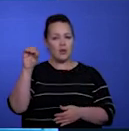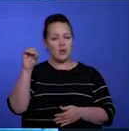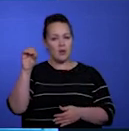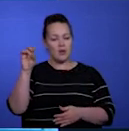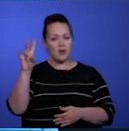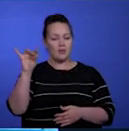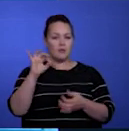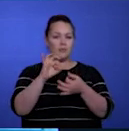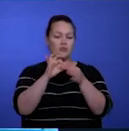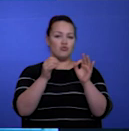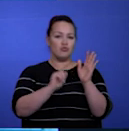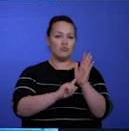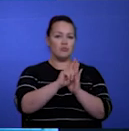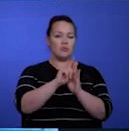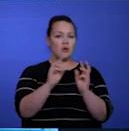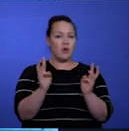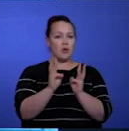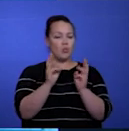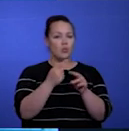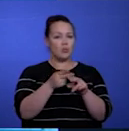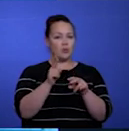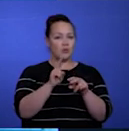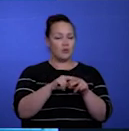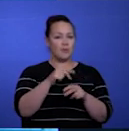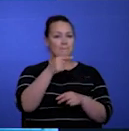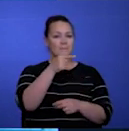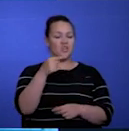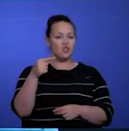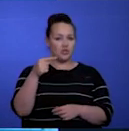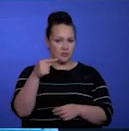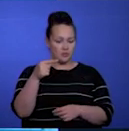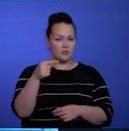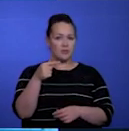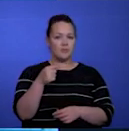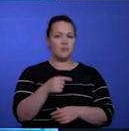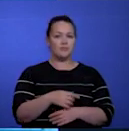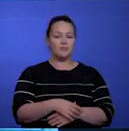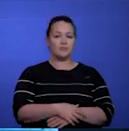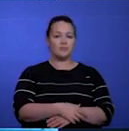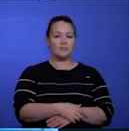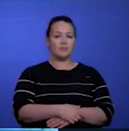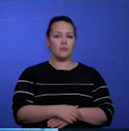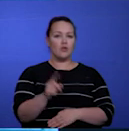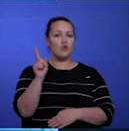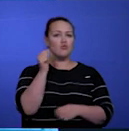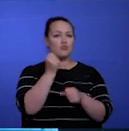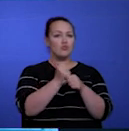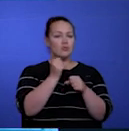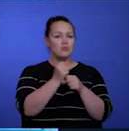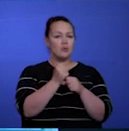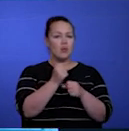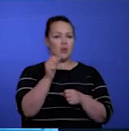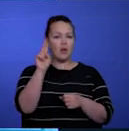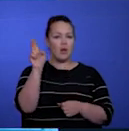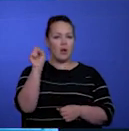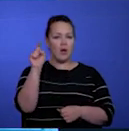начинаем огонь это подлежащие подчеркивается одной чертой что делал казался